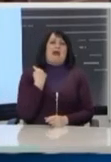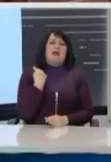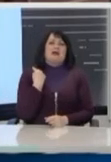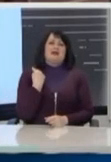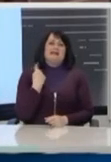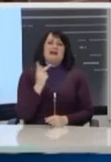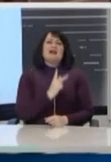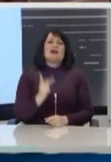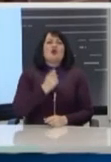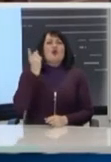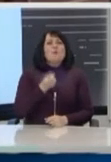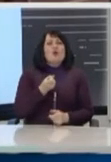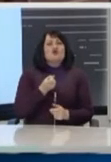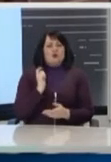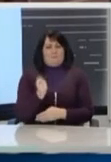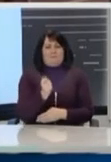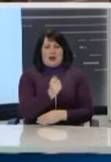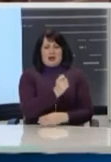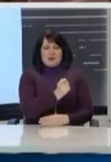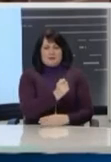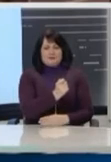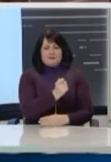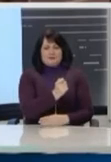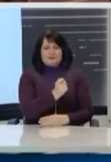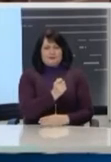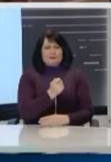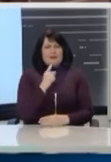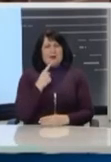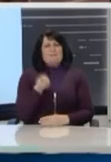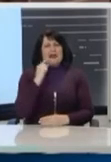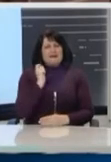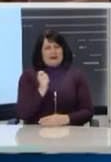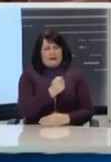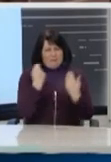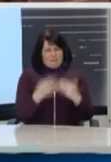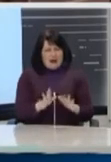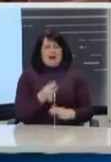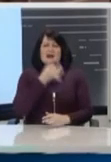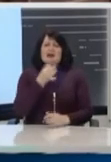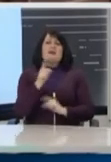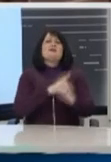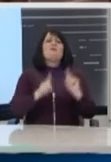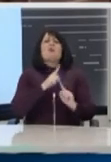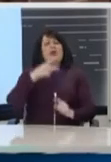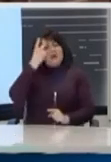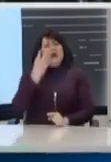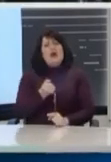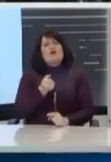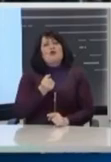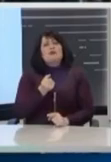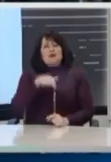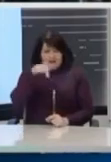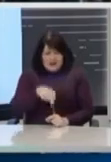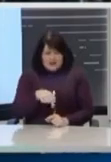στο κοινωνικό μέρισμα το οποίο διανύματε, είχατε καθορίσει ποιοι θα το πάρουν.